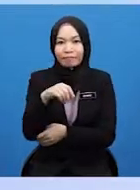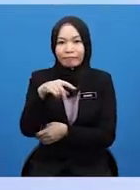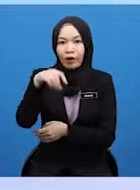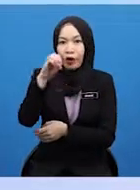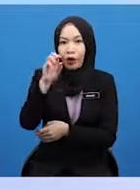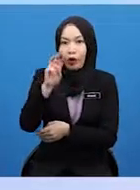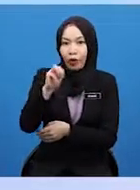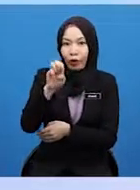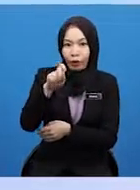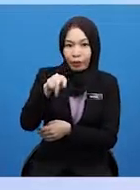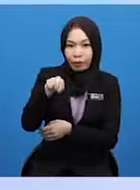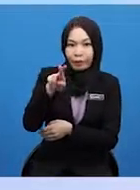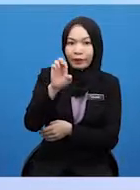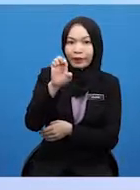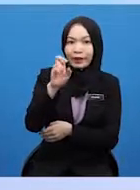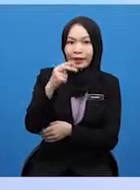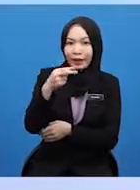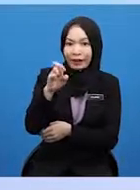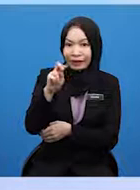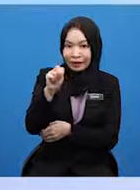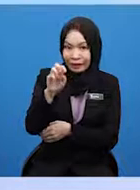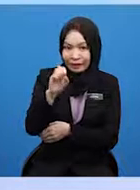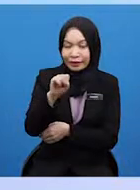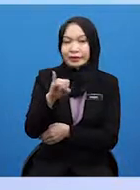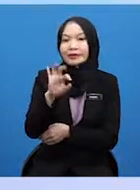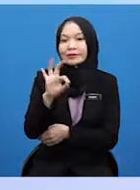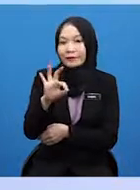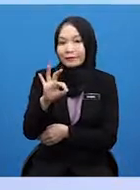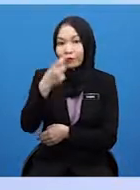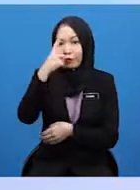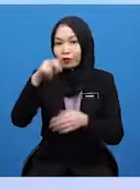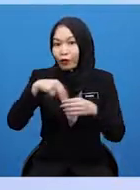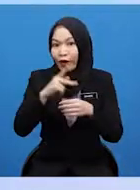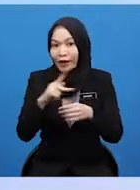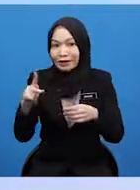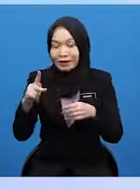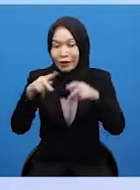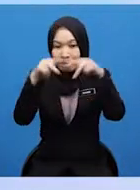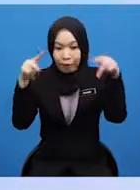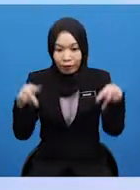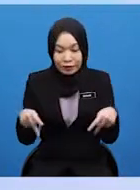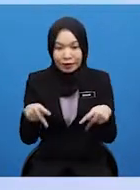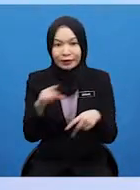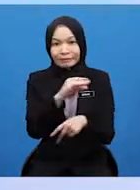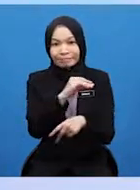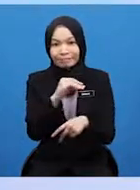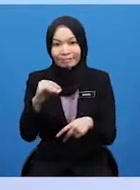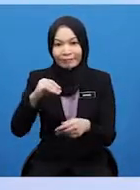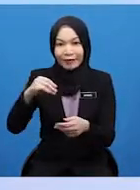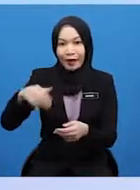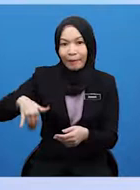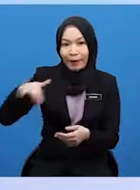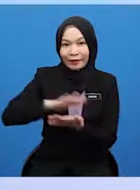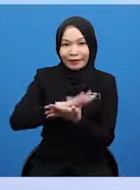anda apakah itu lukisan komprehensif? Baiklah, di sini saya cuba jelaskan apa